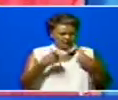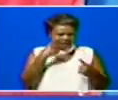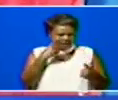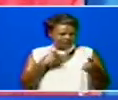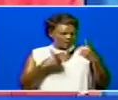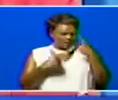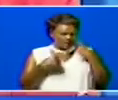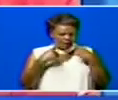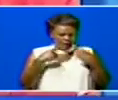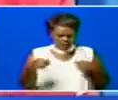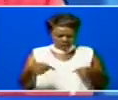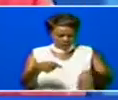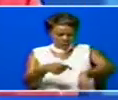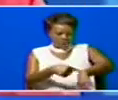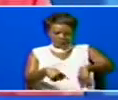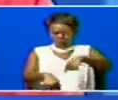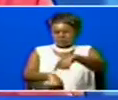akagonga magoti na chuma.